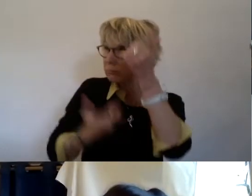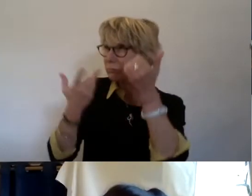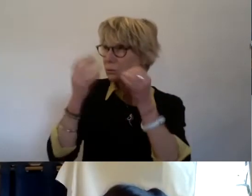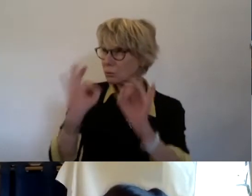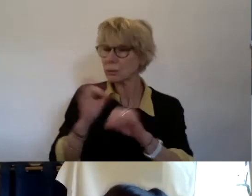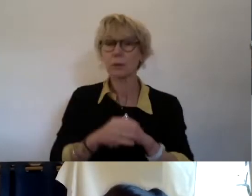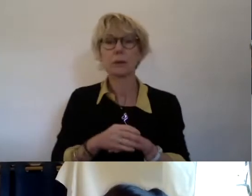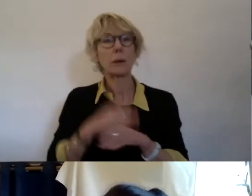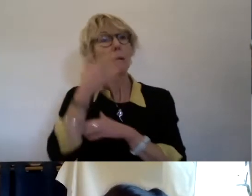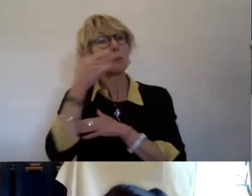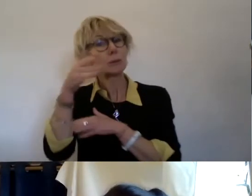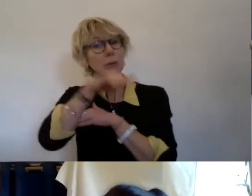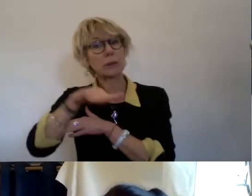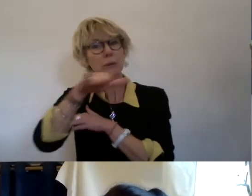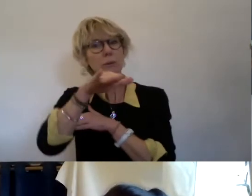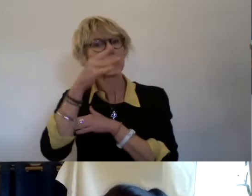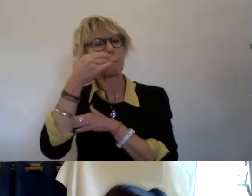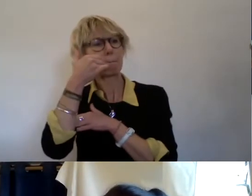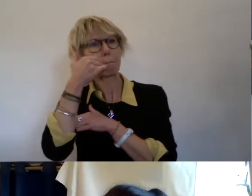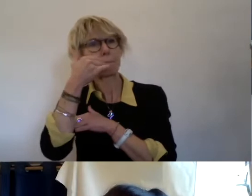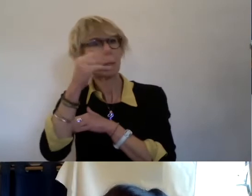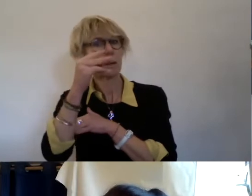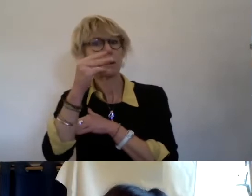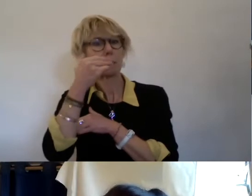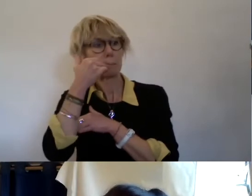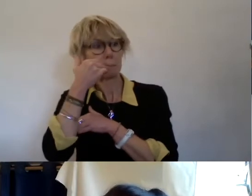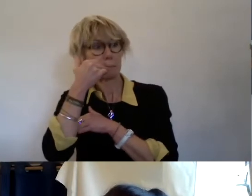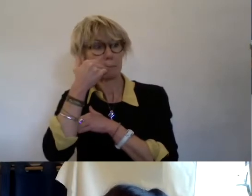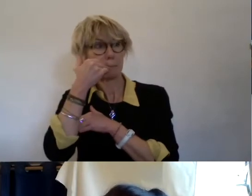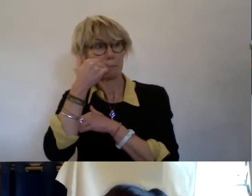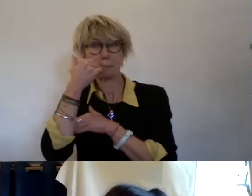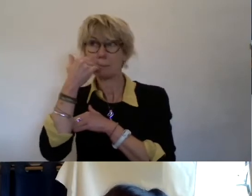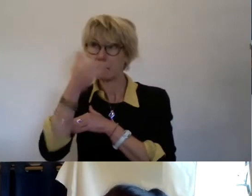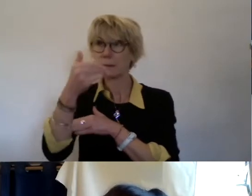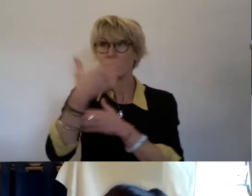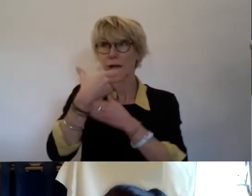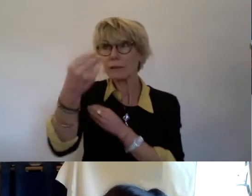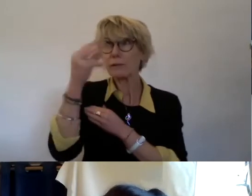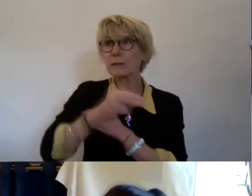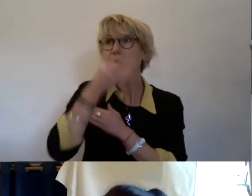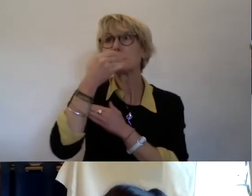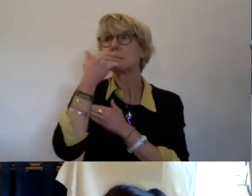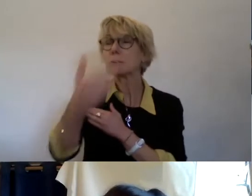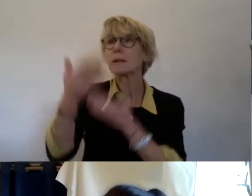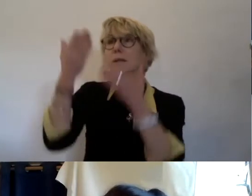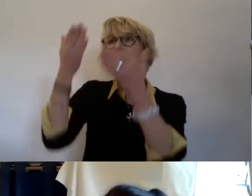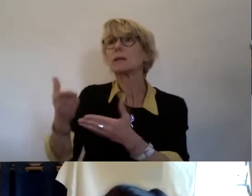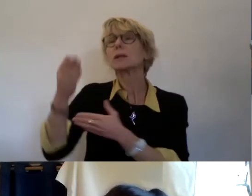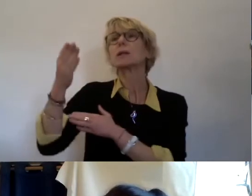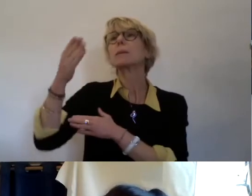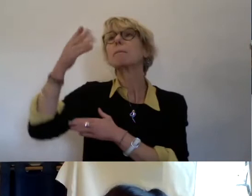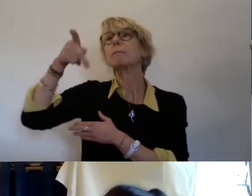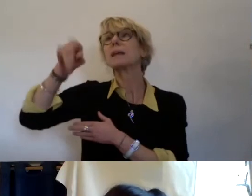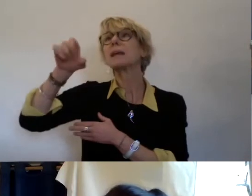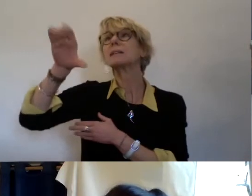Oui, bonjour à tous. Merci pour cette invitation. C'est l'occasion pour moi aussi de remercier Dominique Spies. C'est